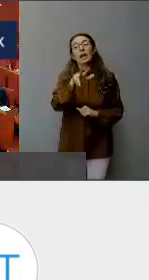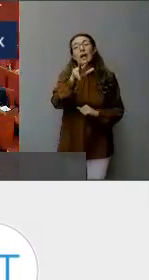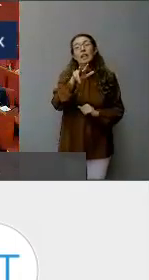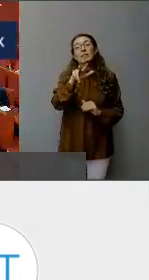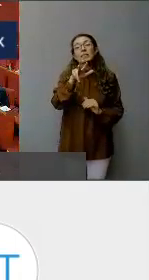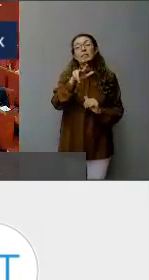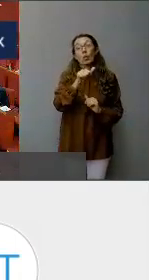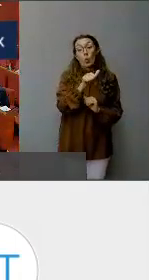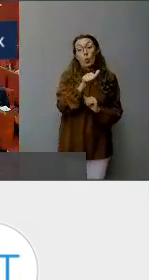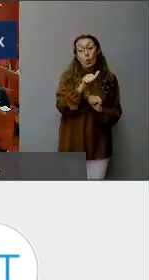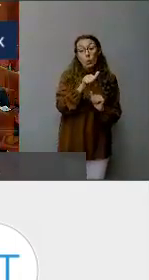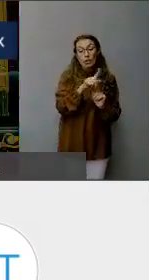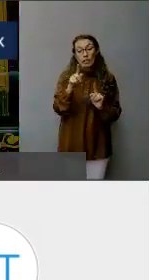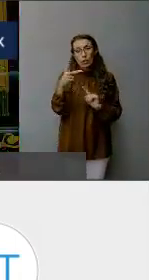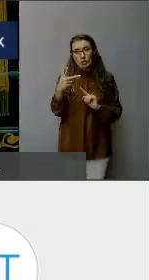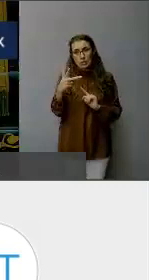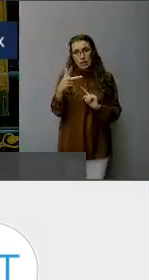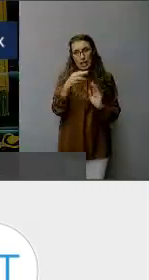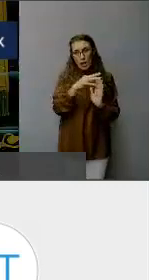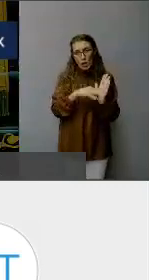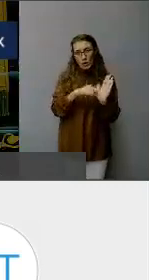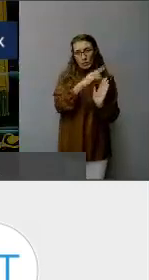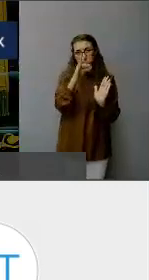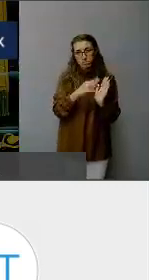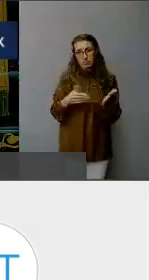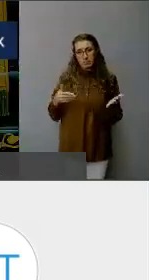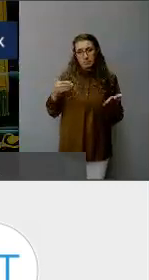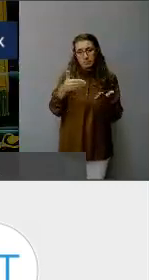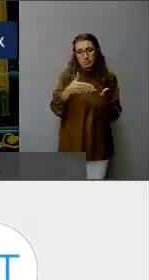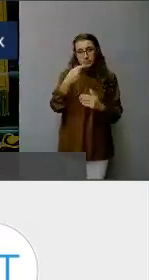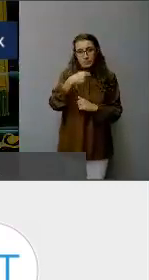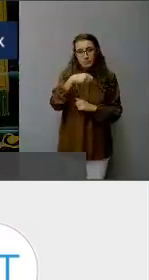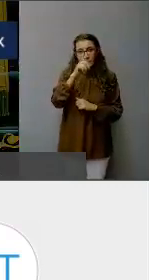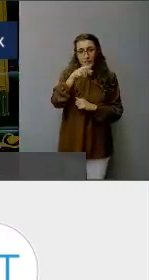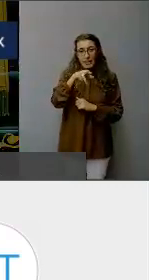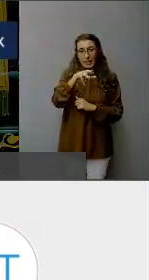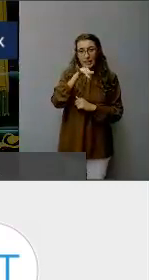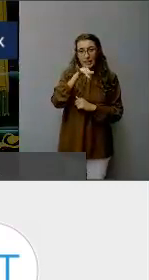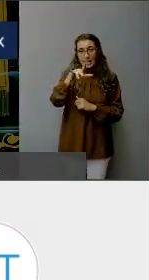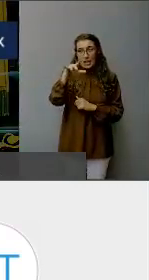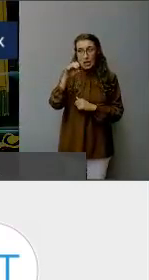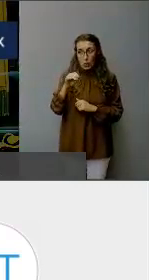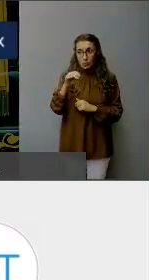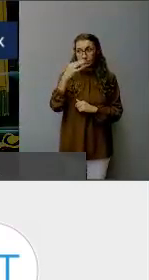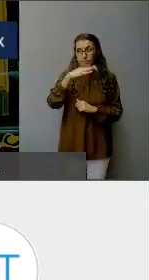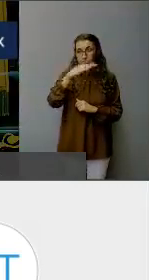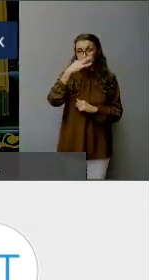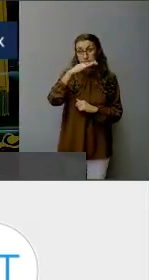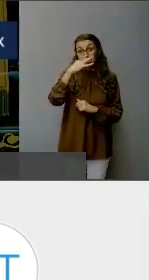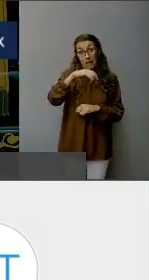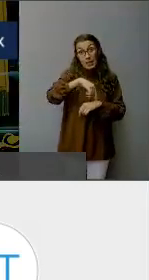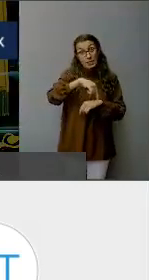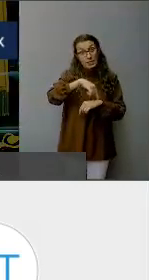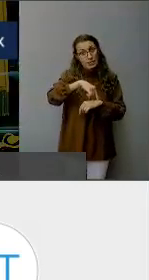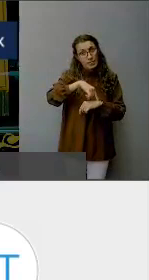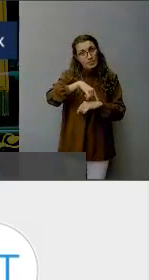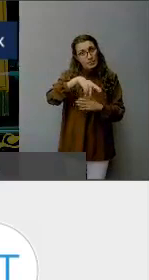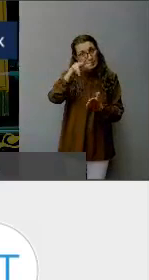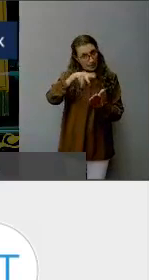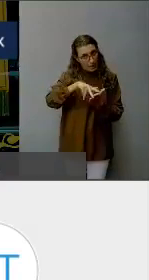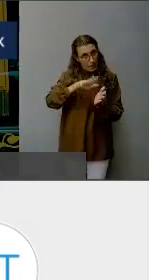presentati dal vice presidenti grillo a cui do la parola per l'illustrazione seguente i tempi concordati in conferenza capigruppo